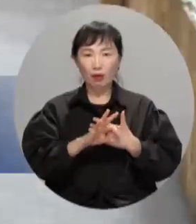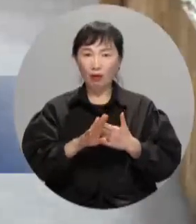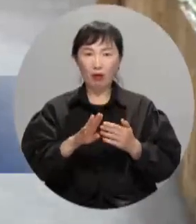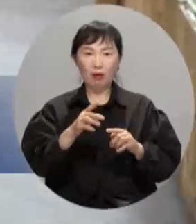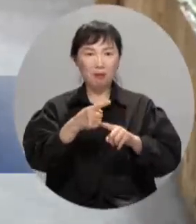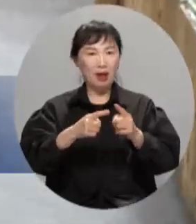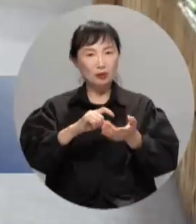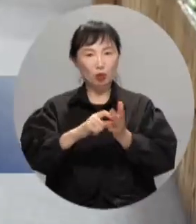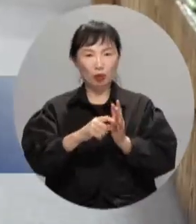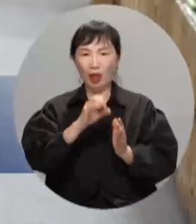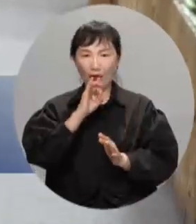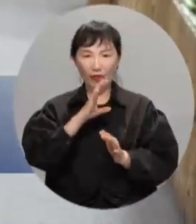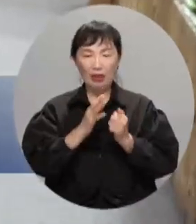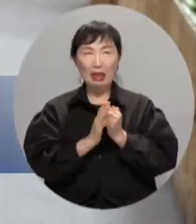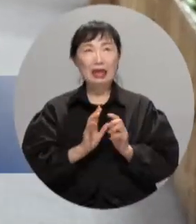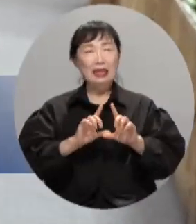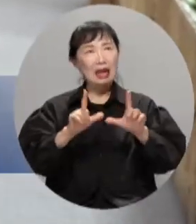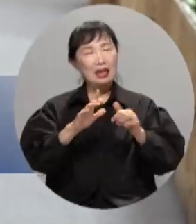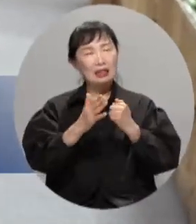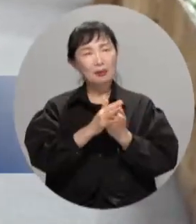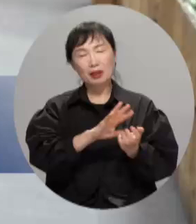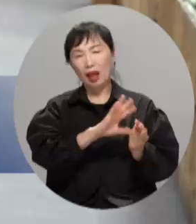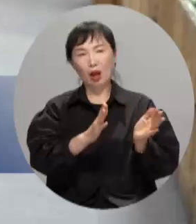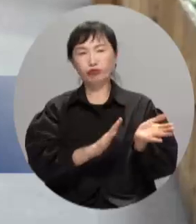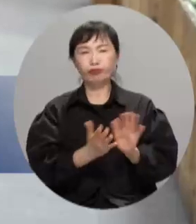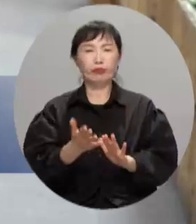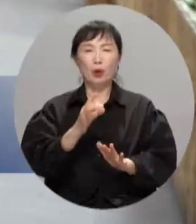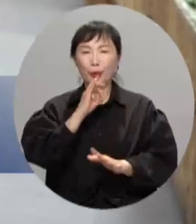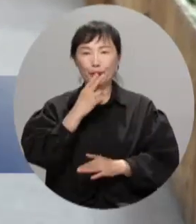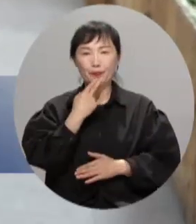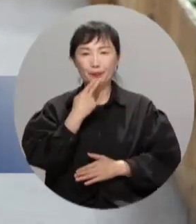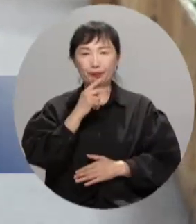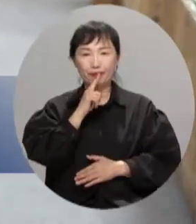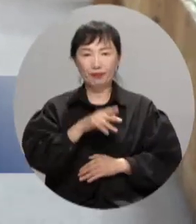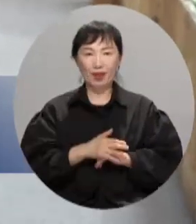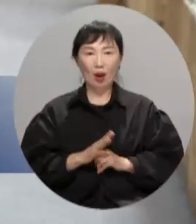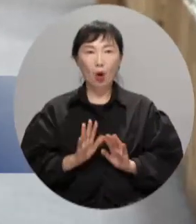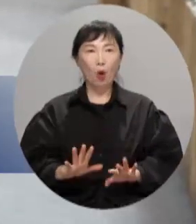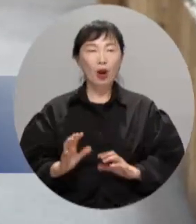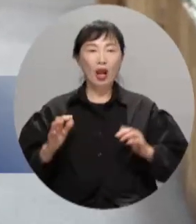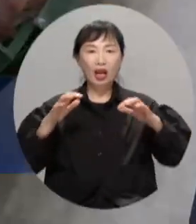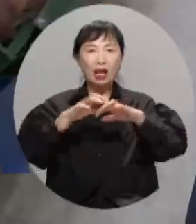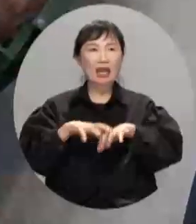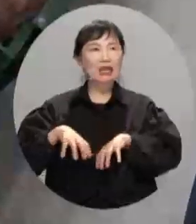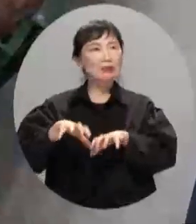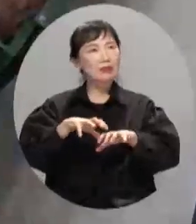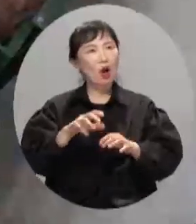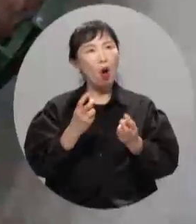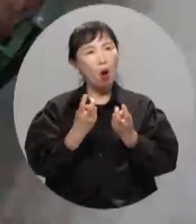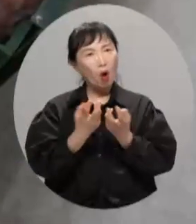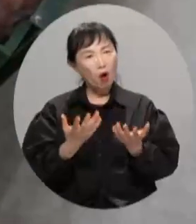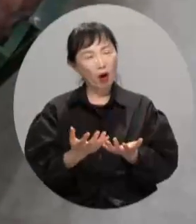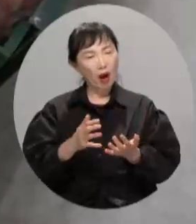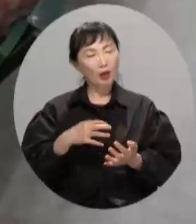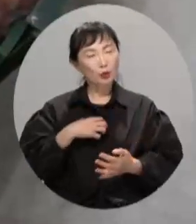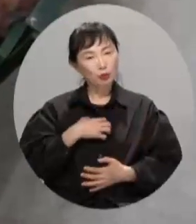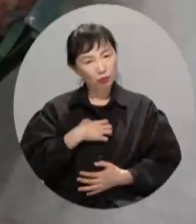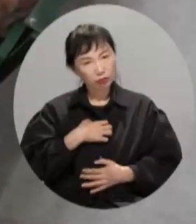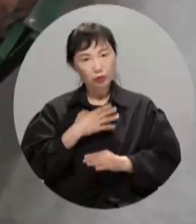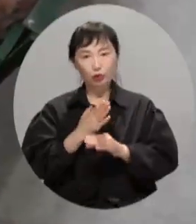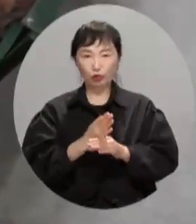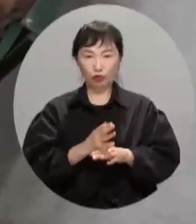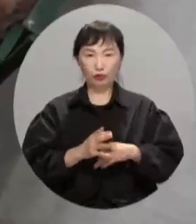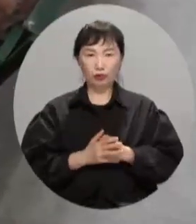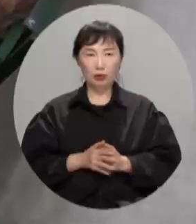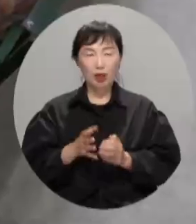상태입니다. 어쩔 수 없어요. 날씨 때문에 다 죽어가지고. 근데 올해 김장이 걱정되는데요. 신선 채소류 가격